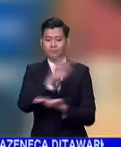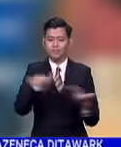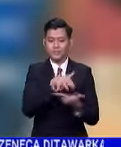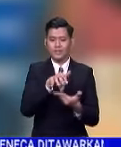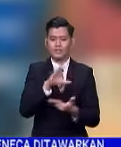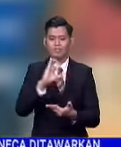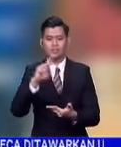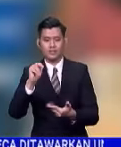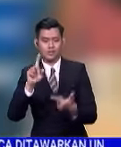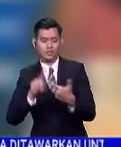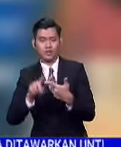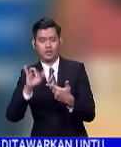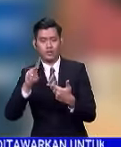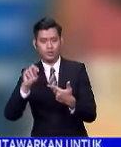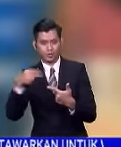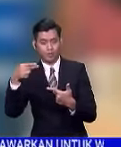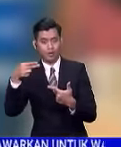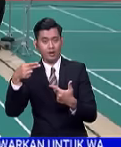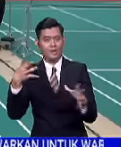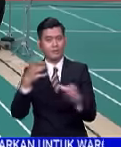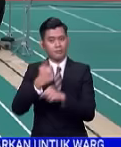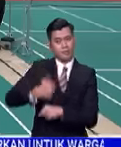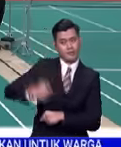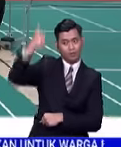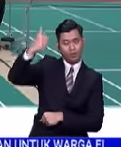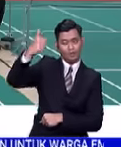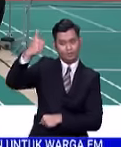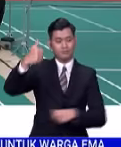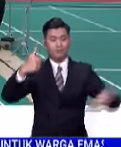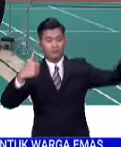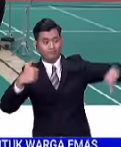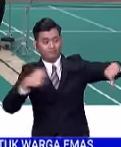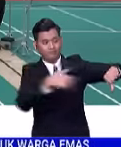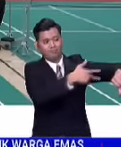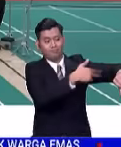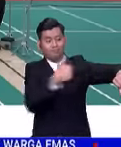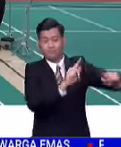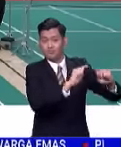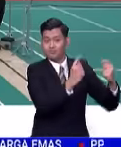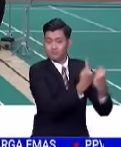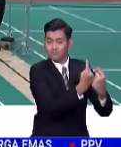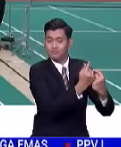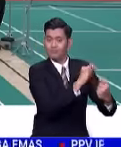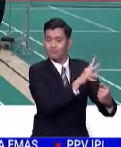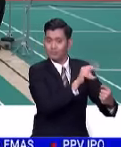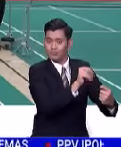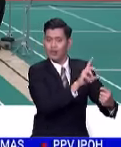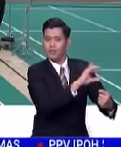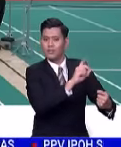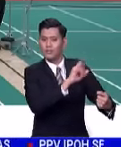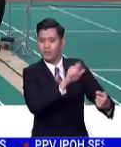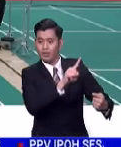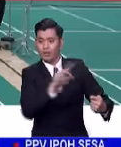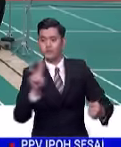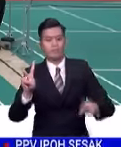Jan, Toh Iwe merangkul kejuaraan pertama selepas menewaskan pemain Indonesia Muhammad Erwansyah Sofi Harunisa